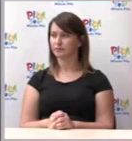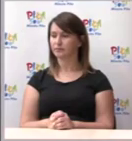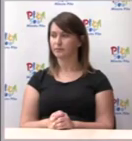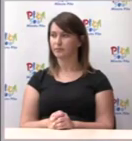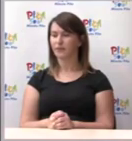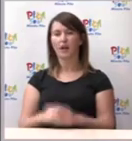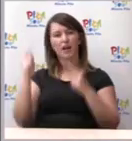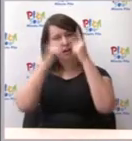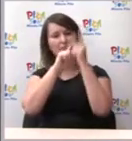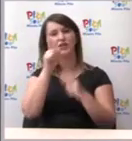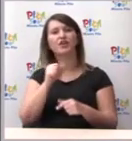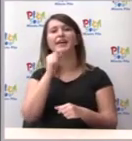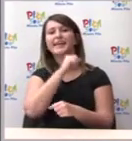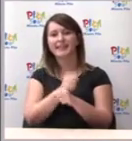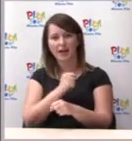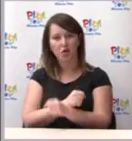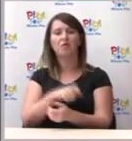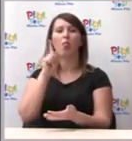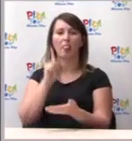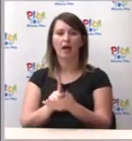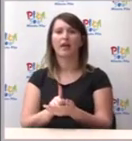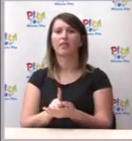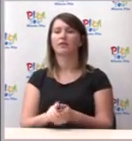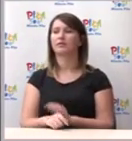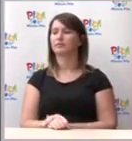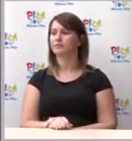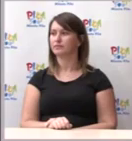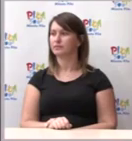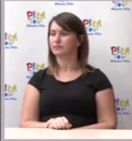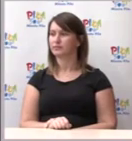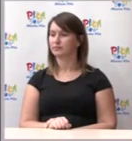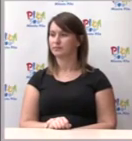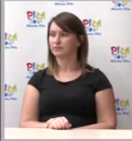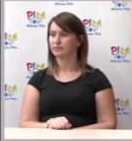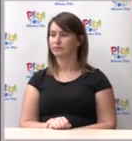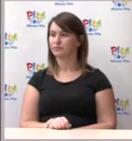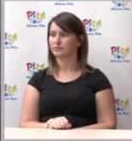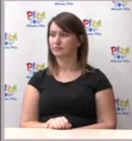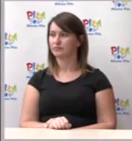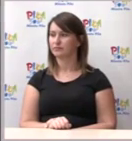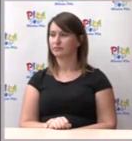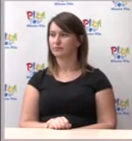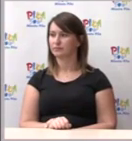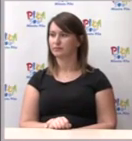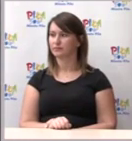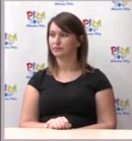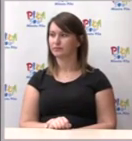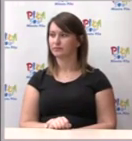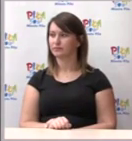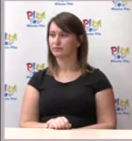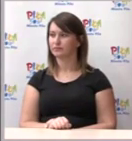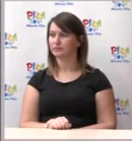jak pamiętam wypowiedź pana Eligiusza Komorowskiego w telewizji Asta, sytuacja